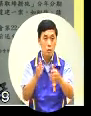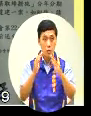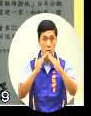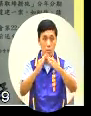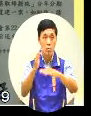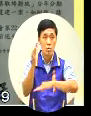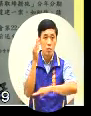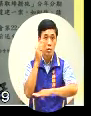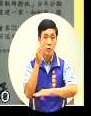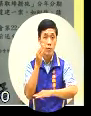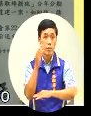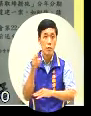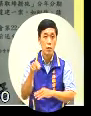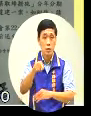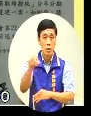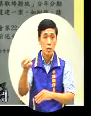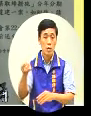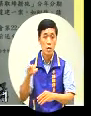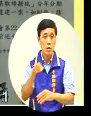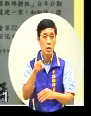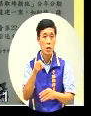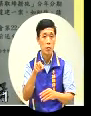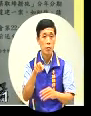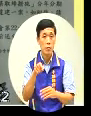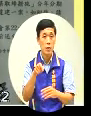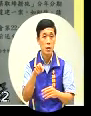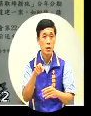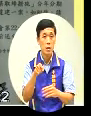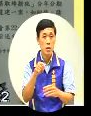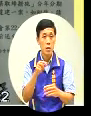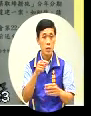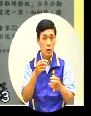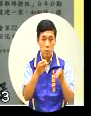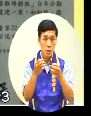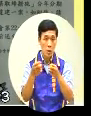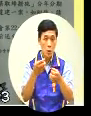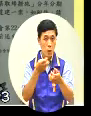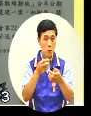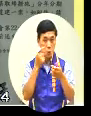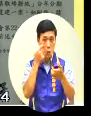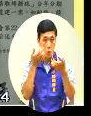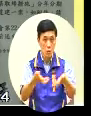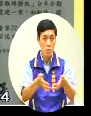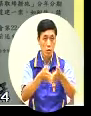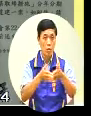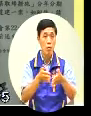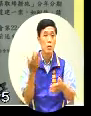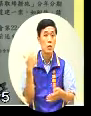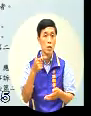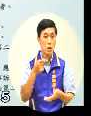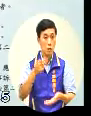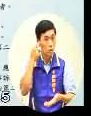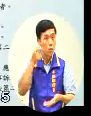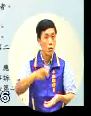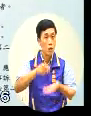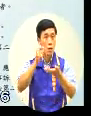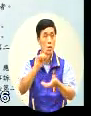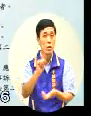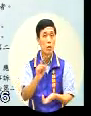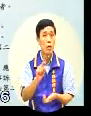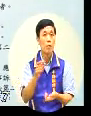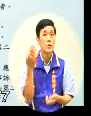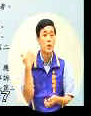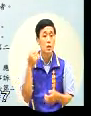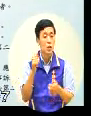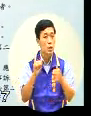一个很大的一个很神圣的课题啦齁。那时候他有特别提案齁，那时候我们记得那个议会有特